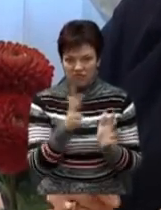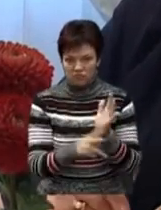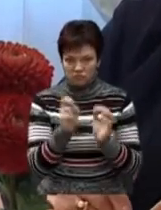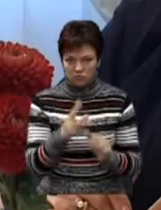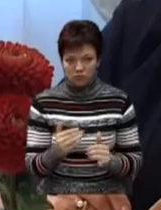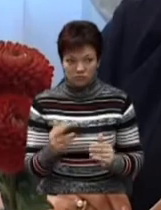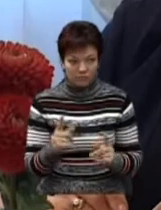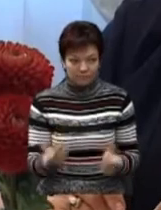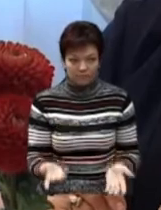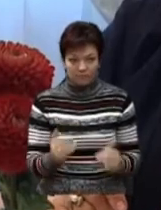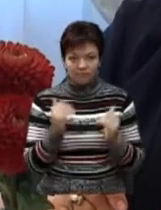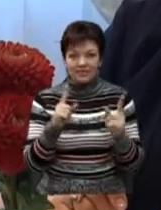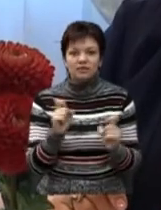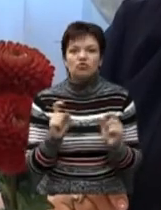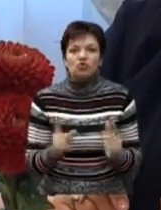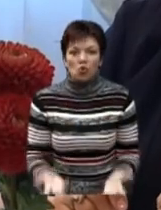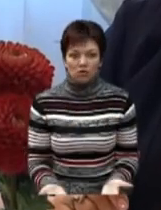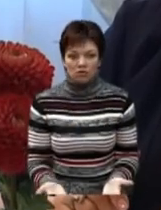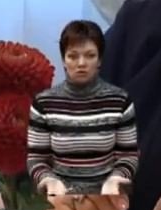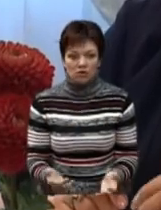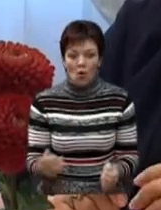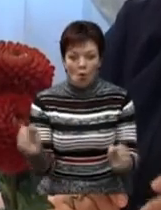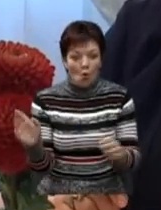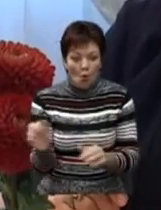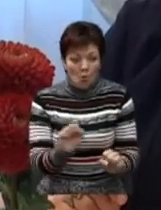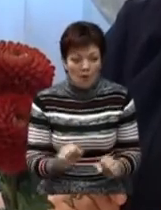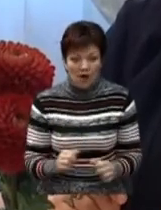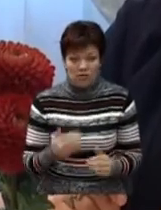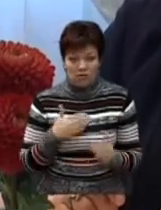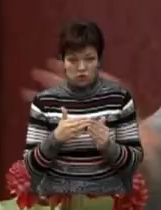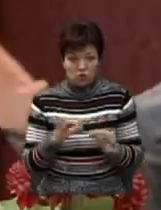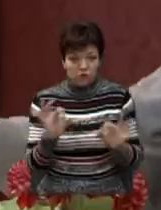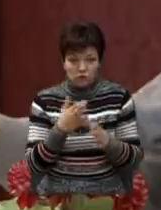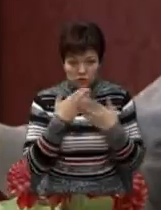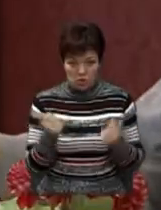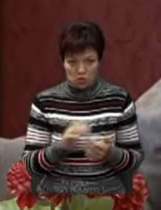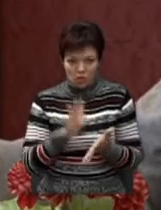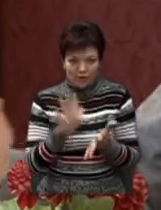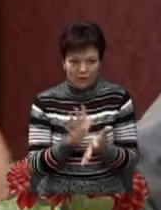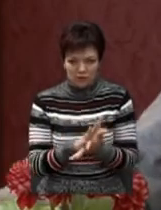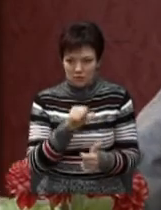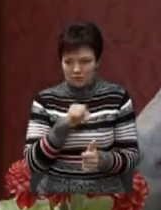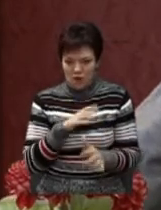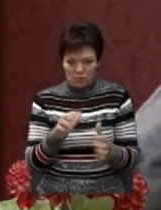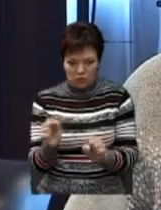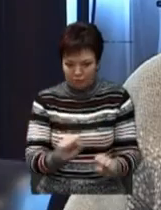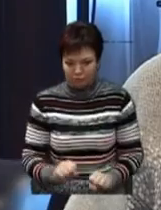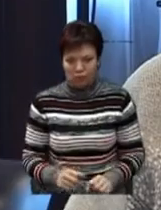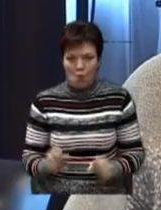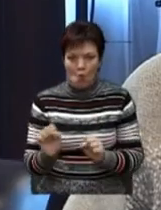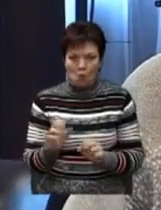Подъезды никто не подметает, не убирает. Ничего, мы сами убираем. Так, ну хорошо. На вас последняя надежда. Пенсию